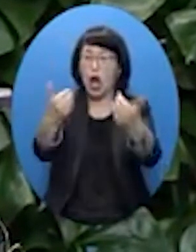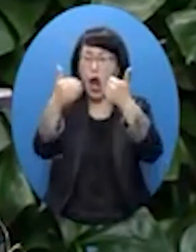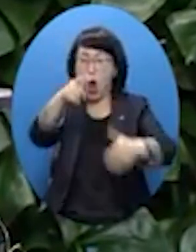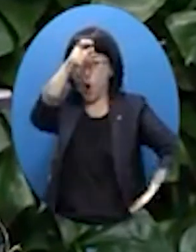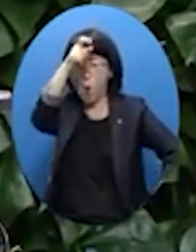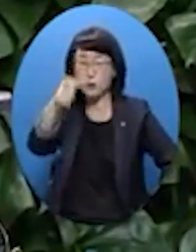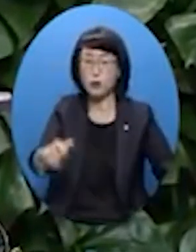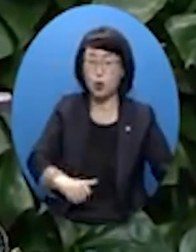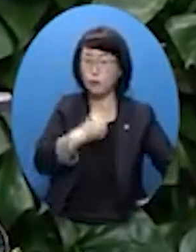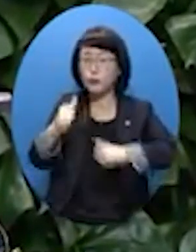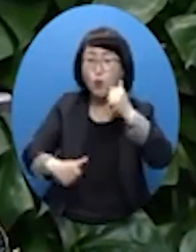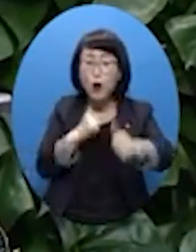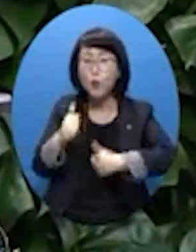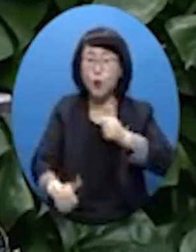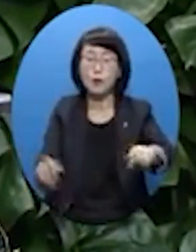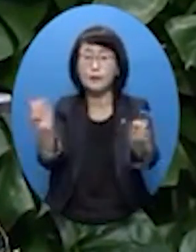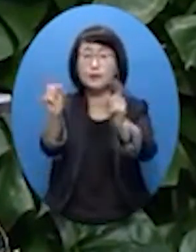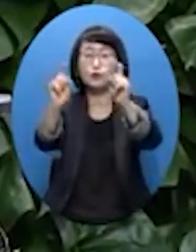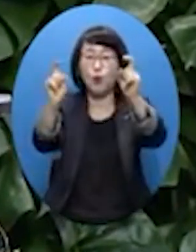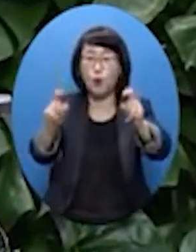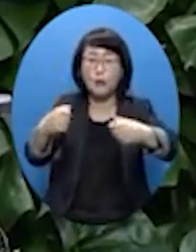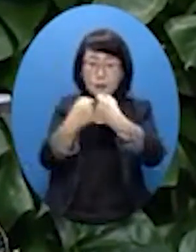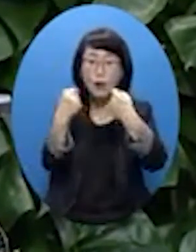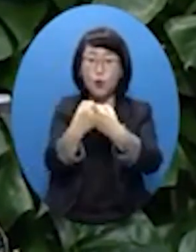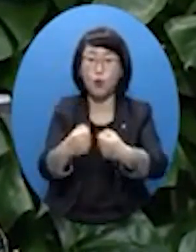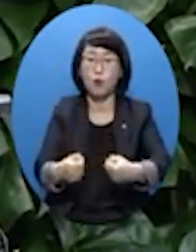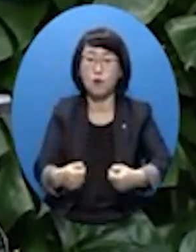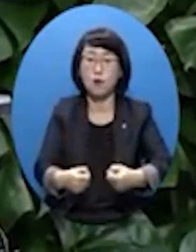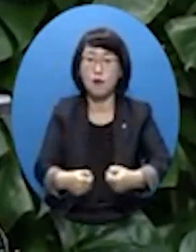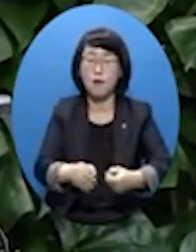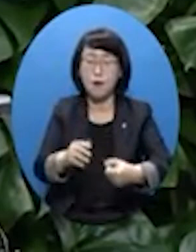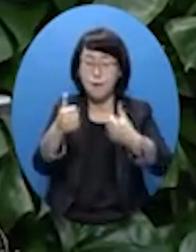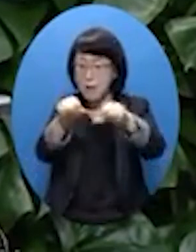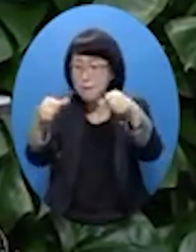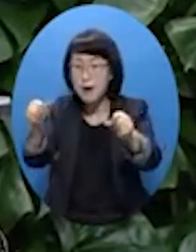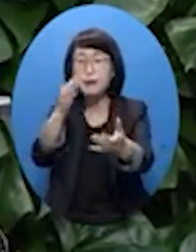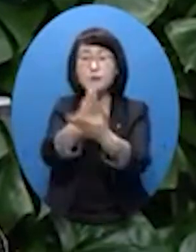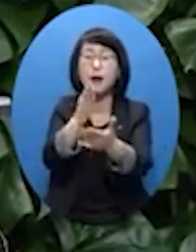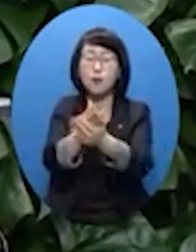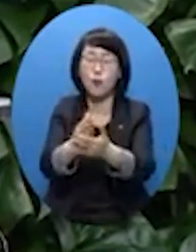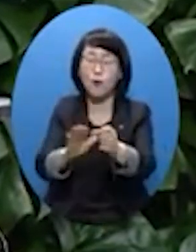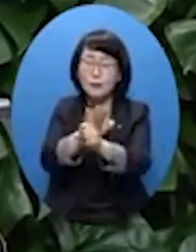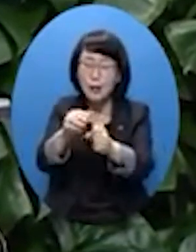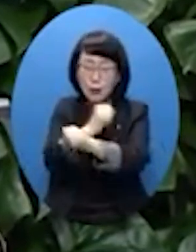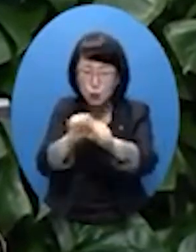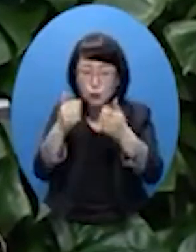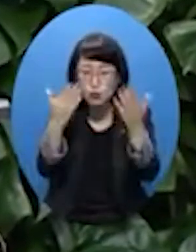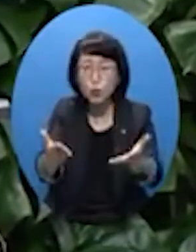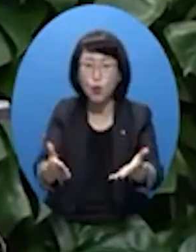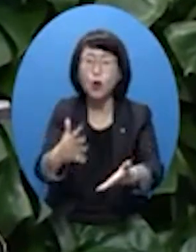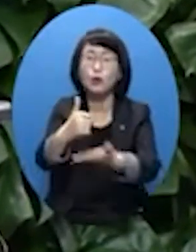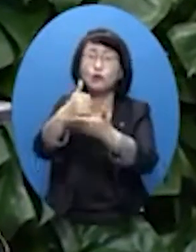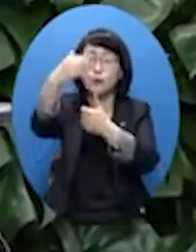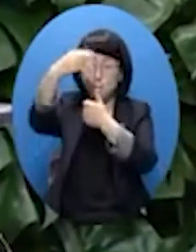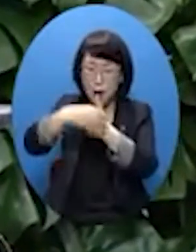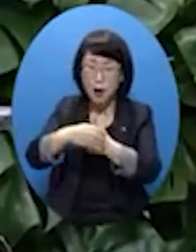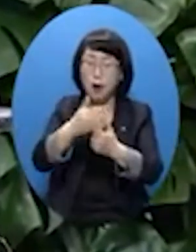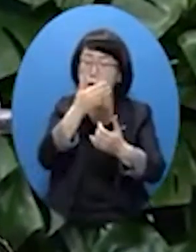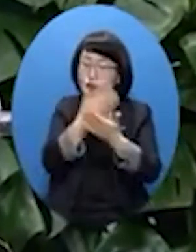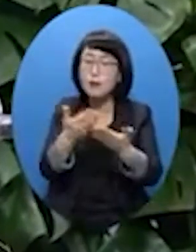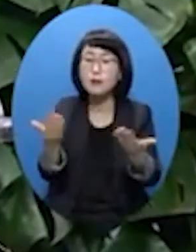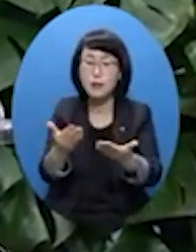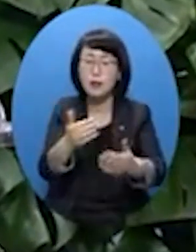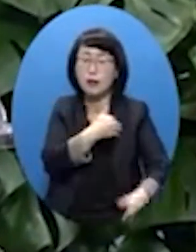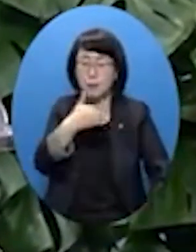하고 분노하고 다투어 싸우며 이러한 파괴적인 삶을 살지 말고 사랑하고 용서하며 쥐게 마킹 퀴어 사명을